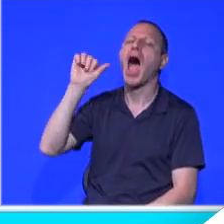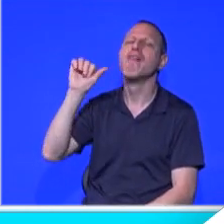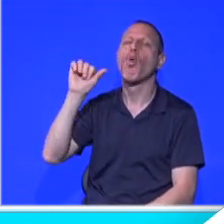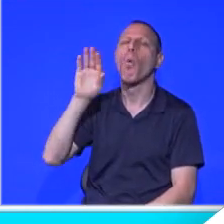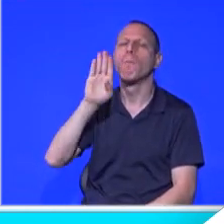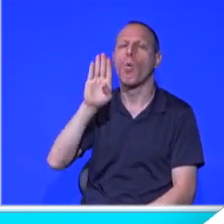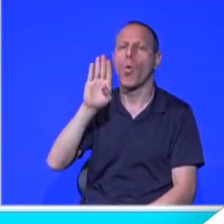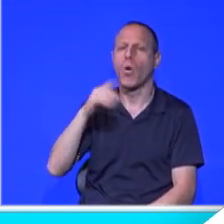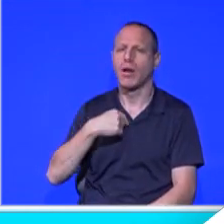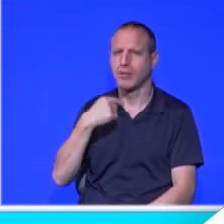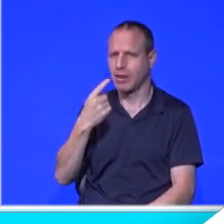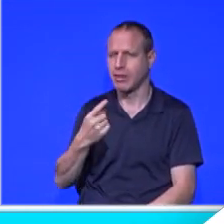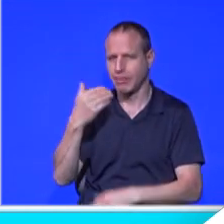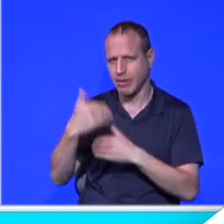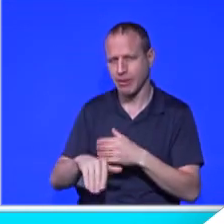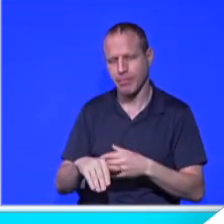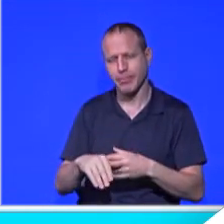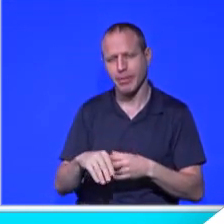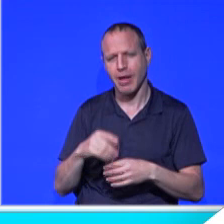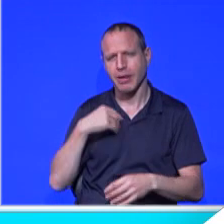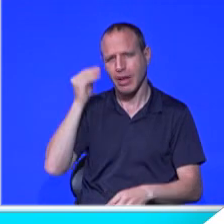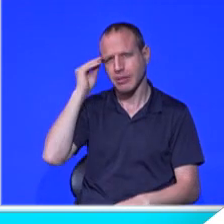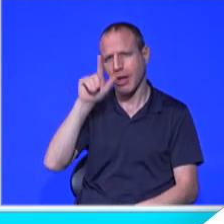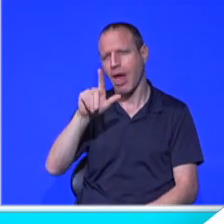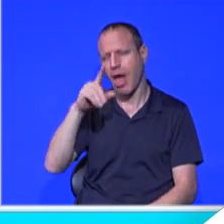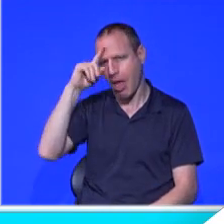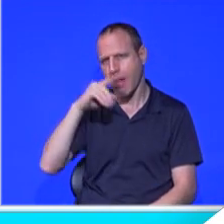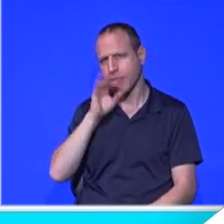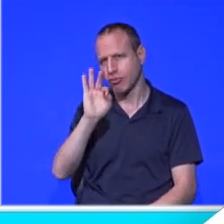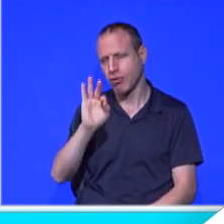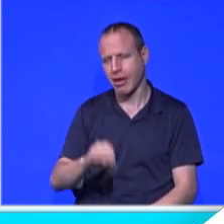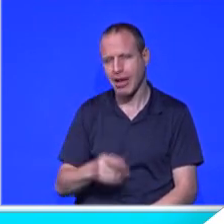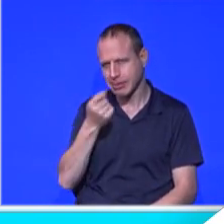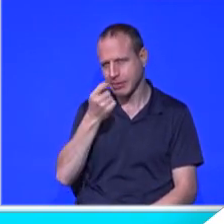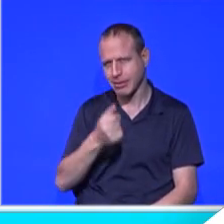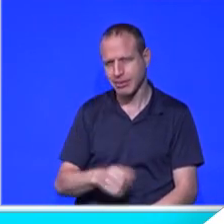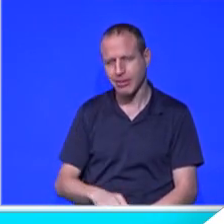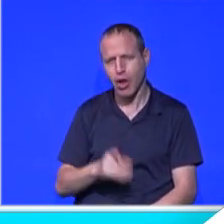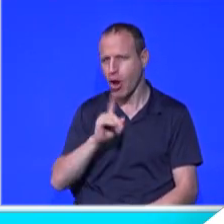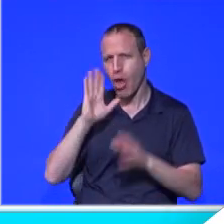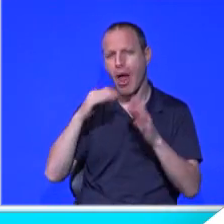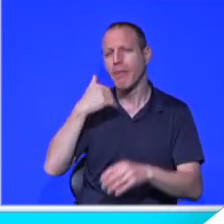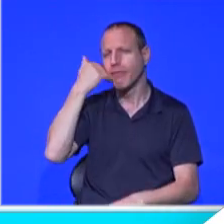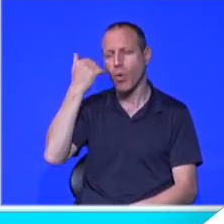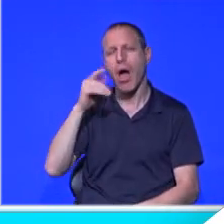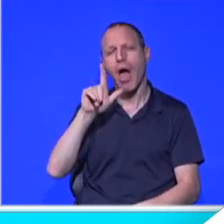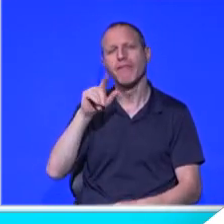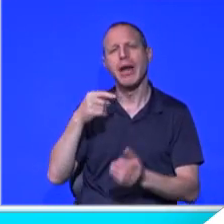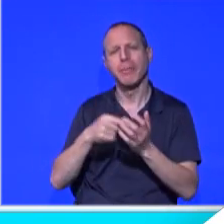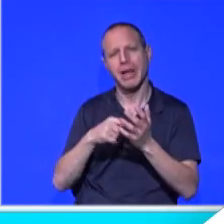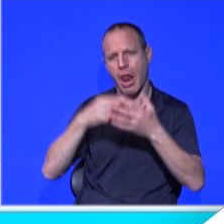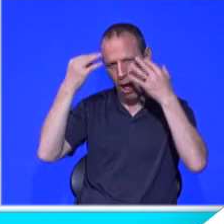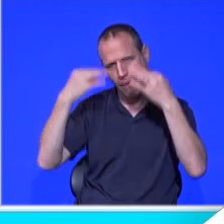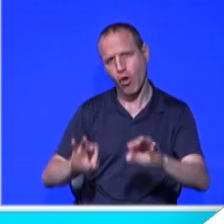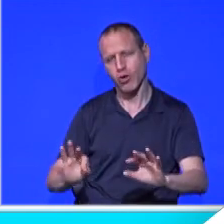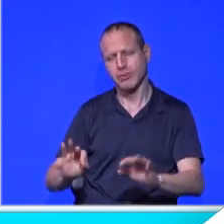אגיד, ואסיים כמו שצריך, אני אזכיר לך את אביך קצת, אבל זה לא כזה מבוגר, לא בגלל, אבל מפאת